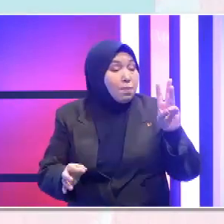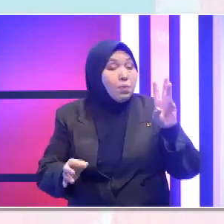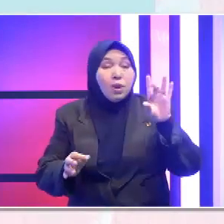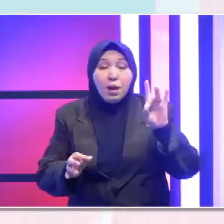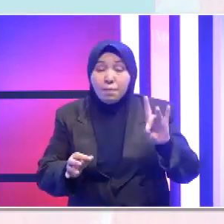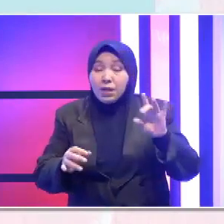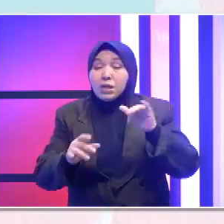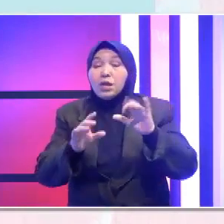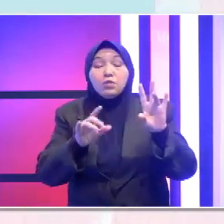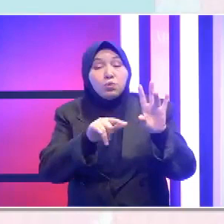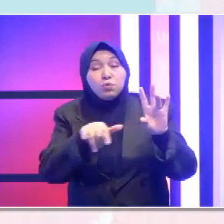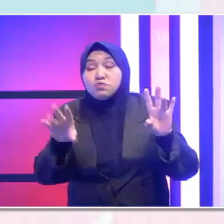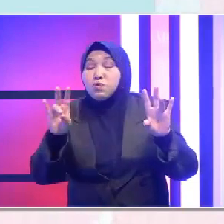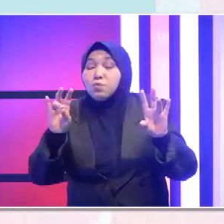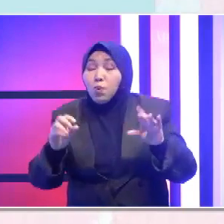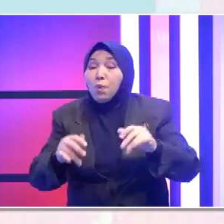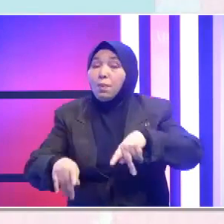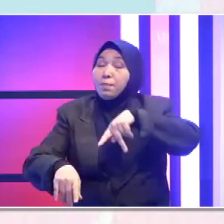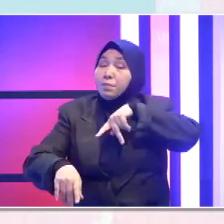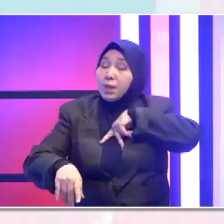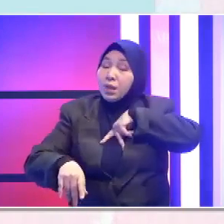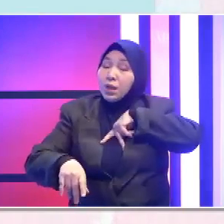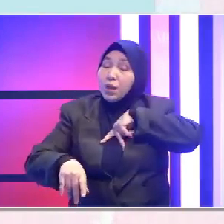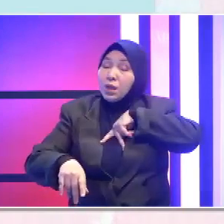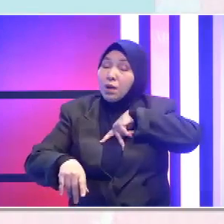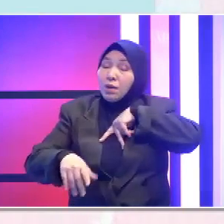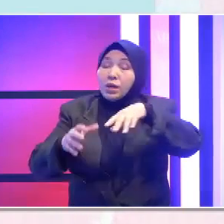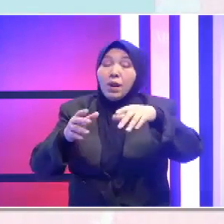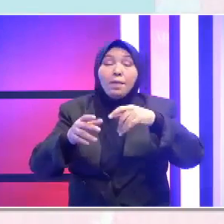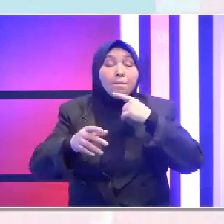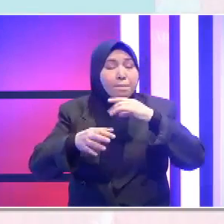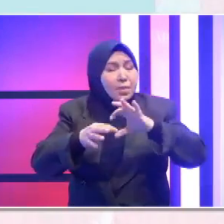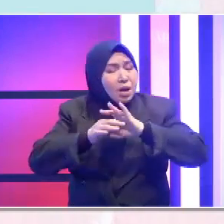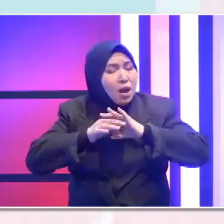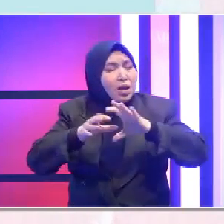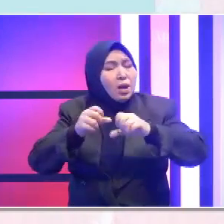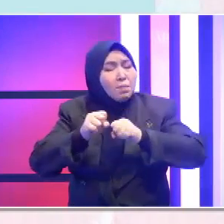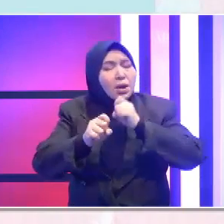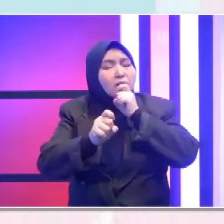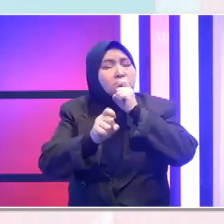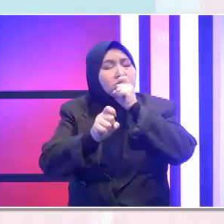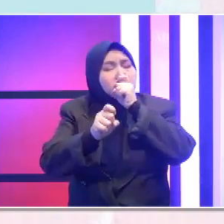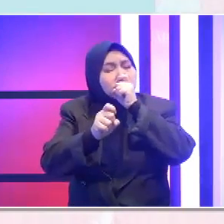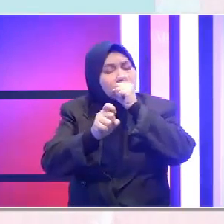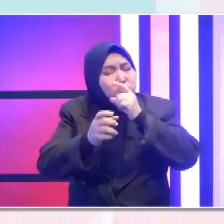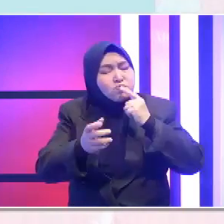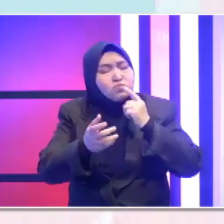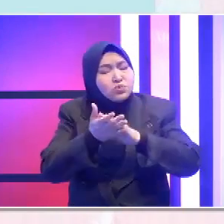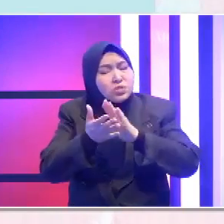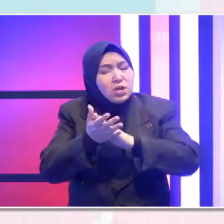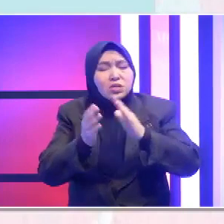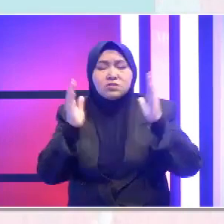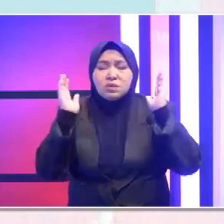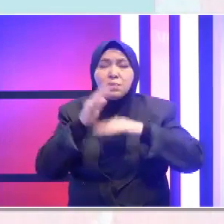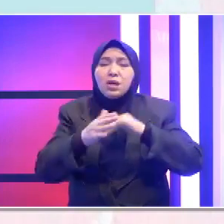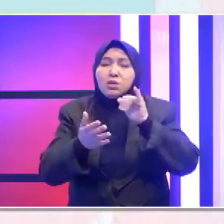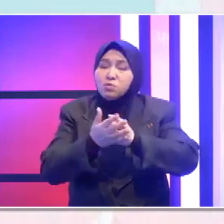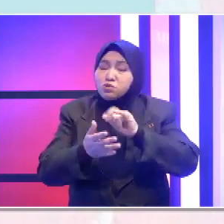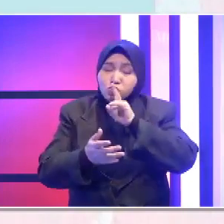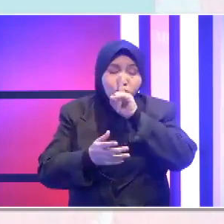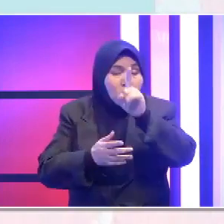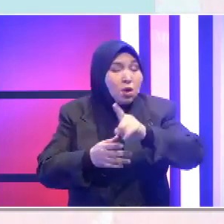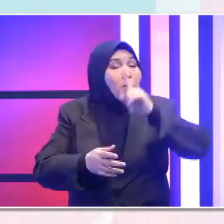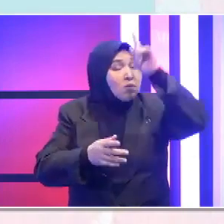70 pemilik kebenaran mutlak yang berhak mendapat pujian dan disembah sudah tentunya Allah subhana wa taala dan apakah